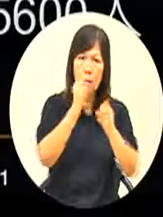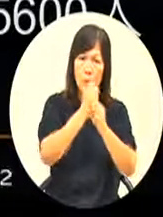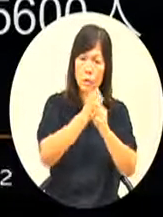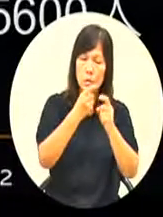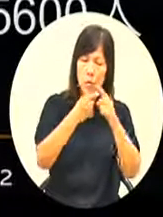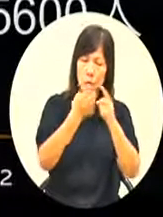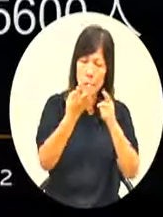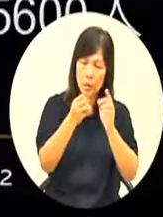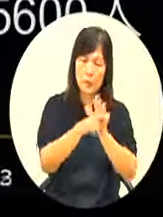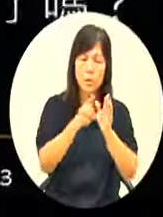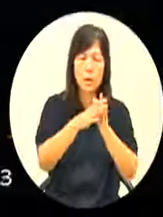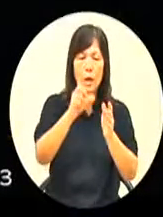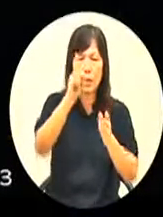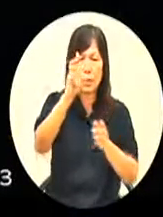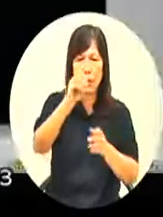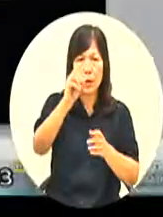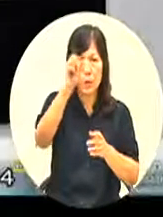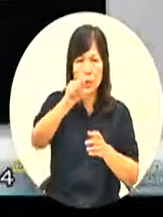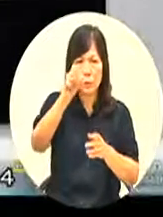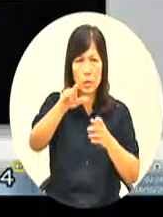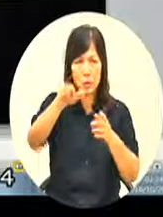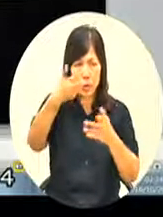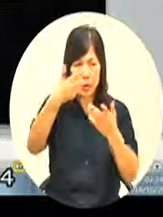也才15600人，